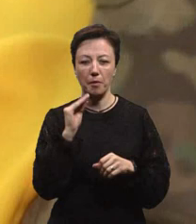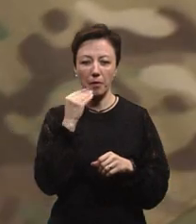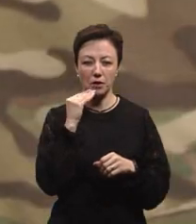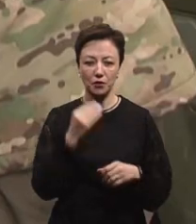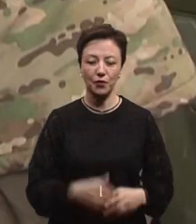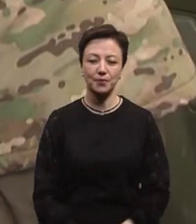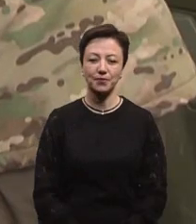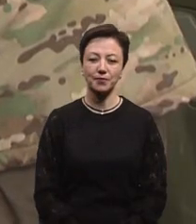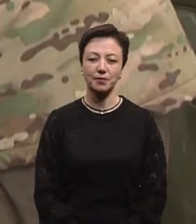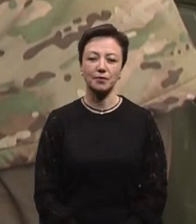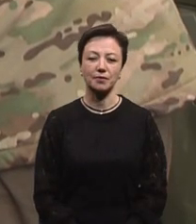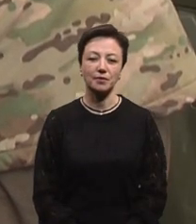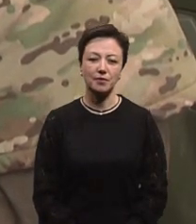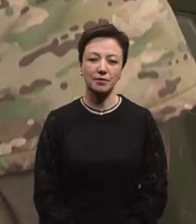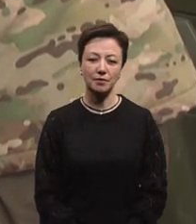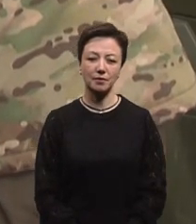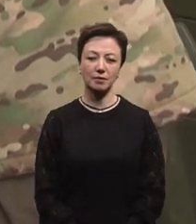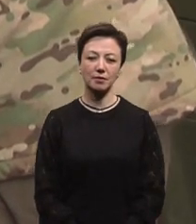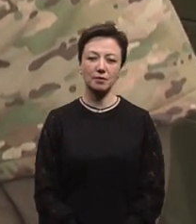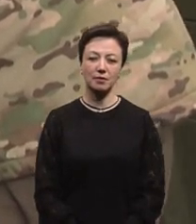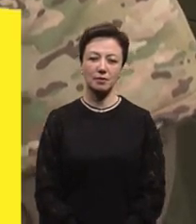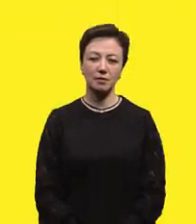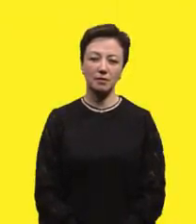поробок Іван Мовчан суспільне новини Хмельницький